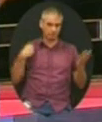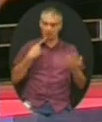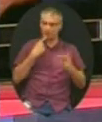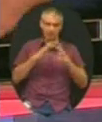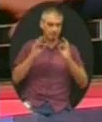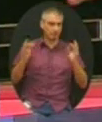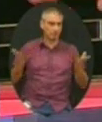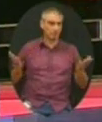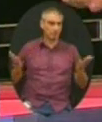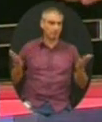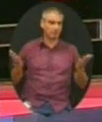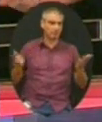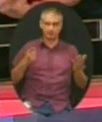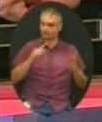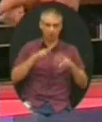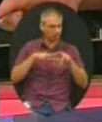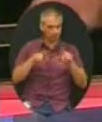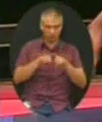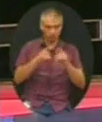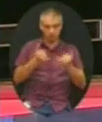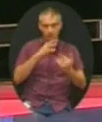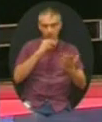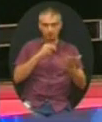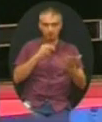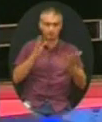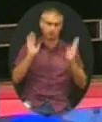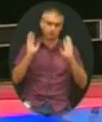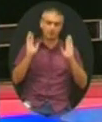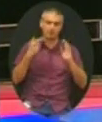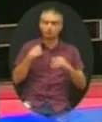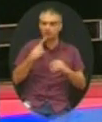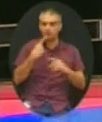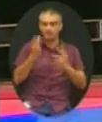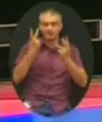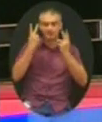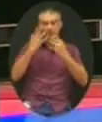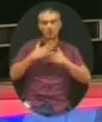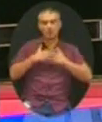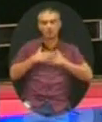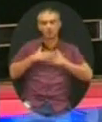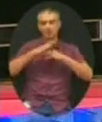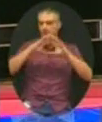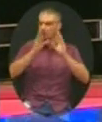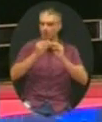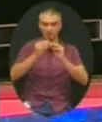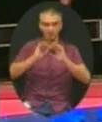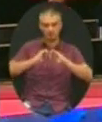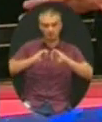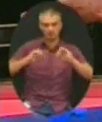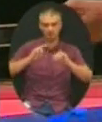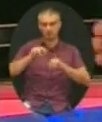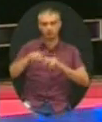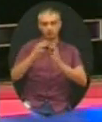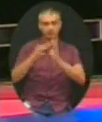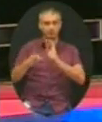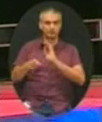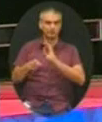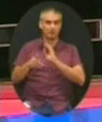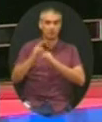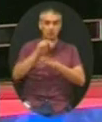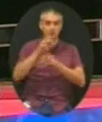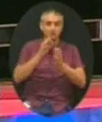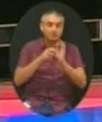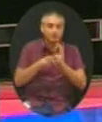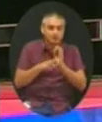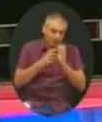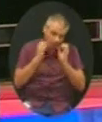בתחילת הדברים. זאת אומרת, זה לא הסיטואציה שאנחנו מדברים עליה. ברור. הדבר שאמרתי הוא דבר עקרוני, כללי, לא, נפרד מהסוגיה הספציפית הזאת. בסוגיה